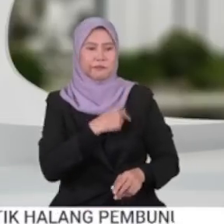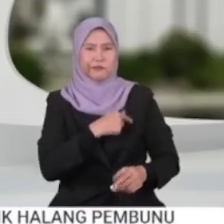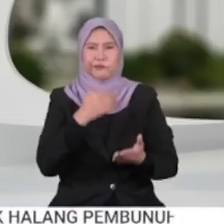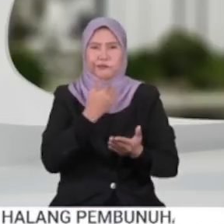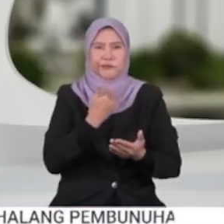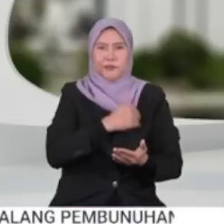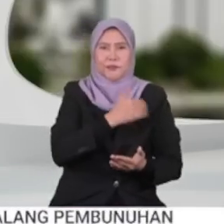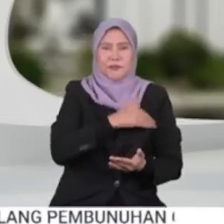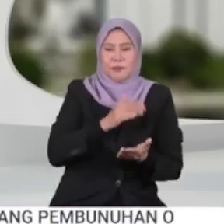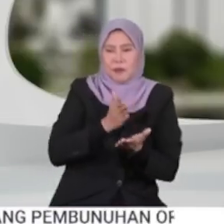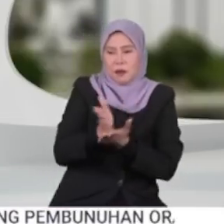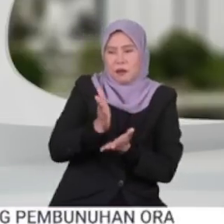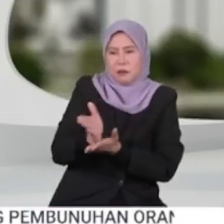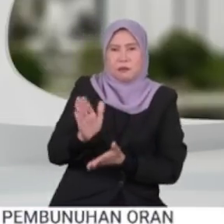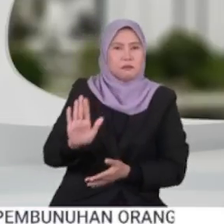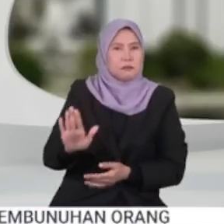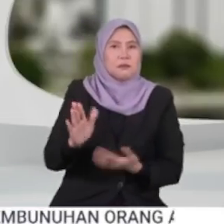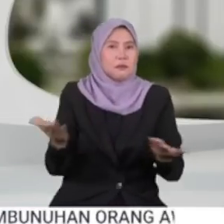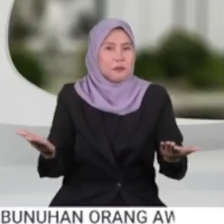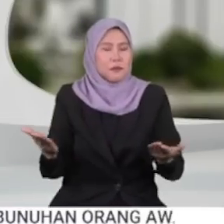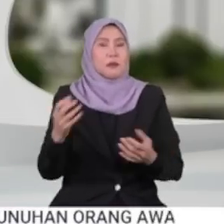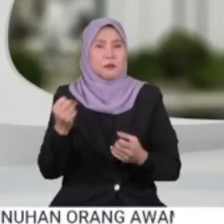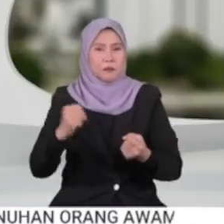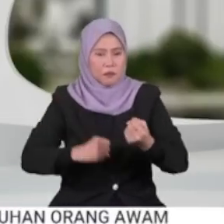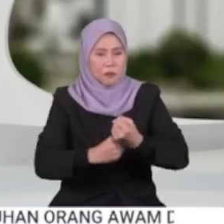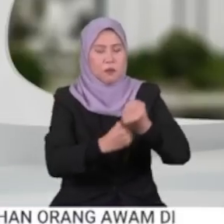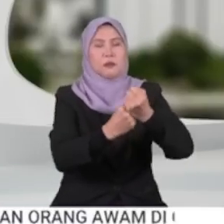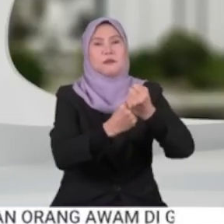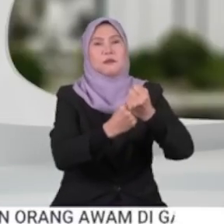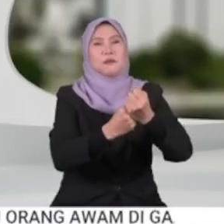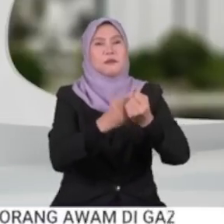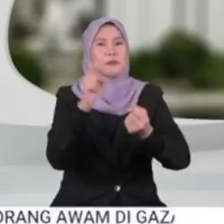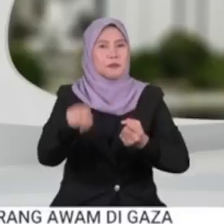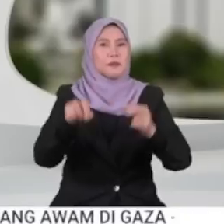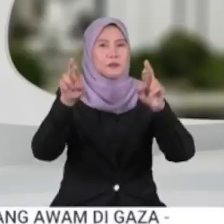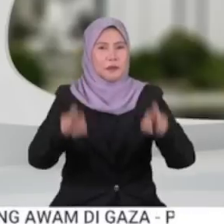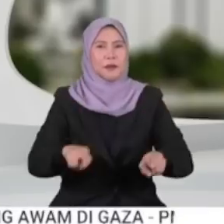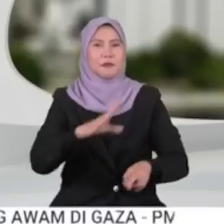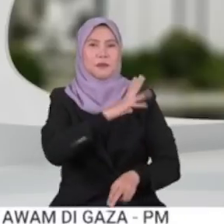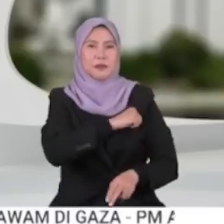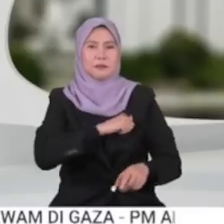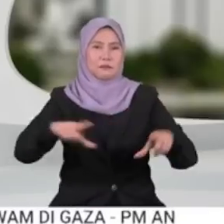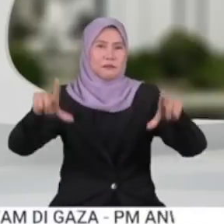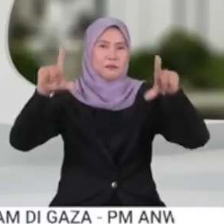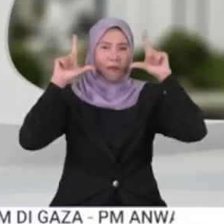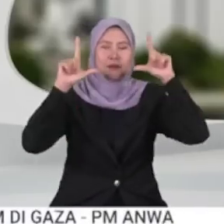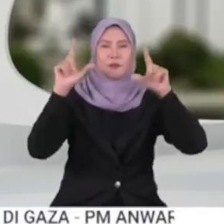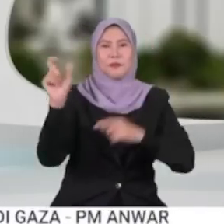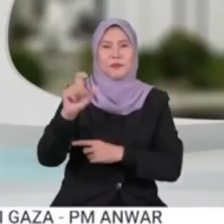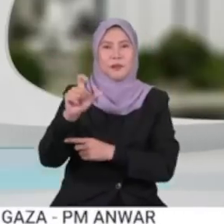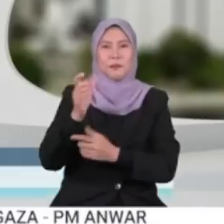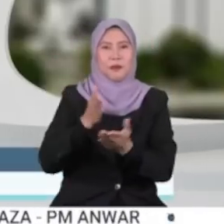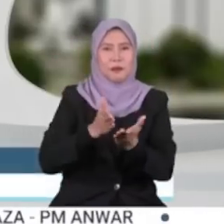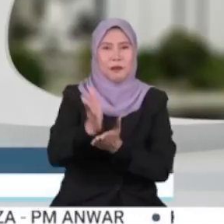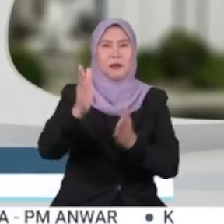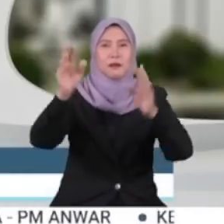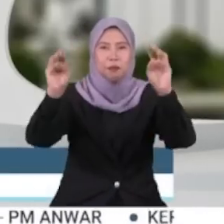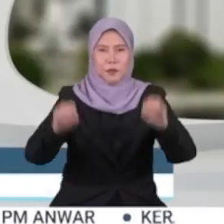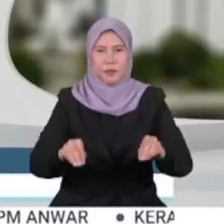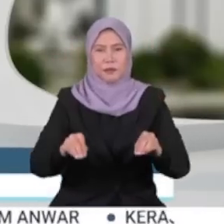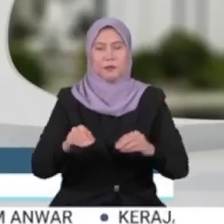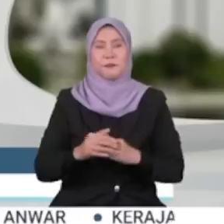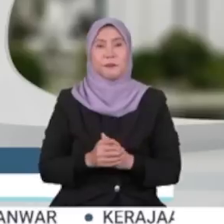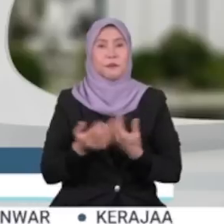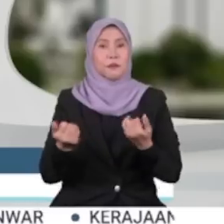mereka. Umat Islam wajib menyatakan solidariti kepada rakyat Palestin demi mempertahankan maruah Islam dan hak kemanusiaan. Amin